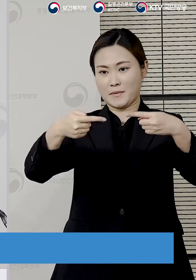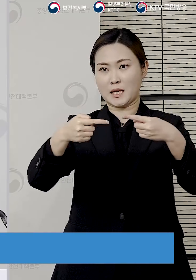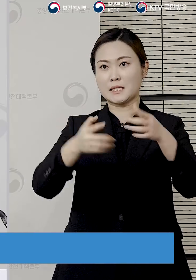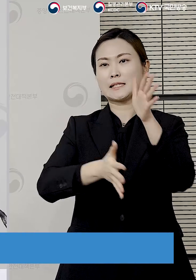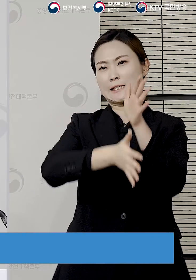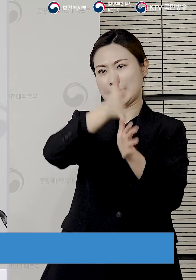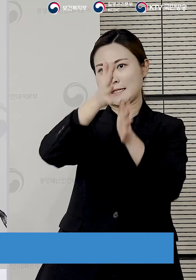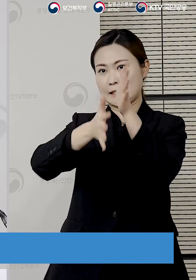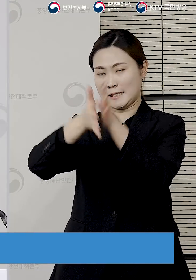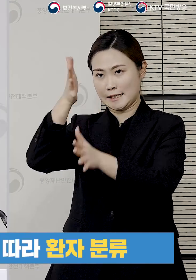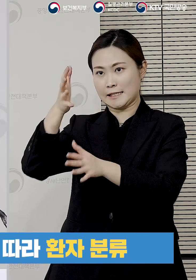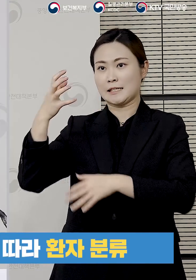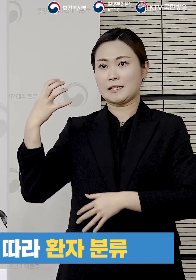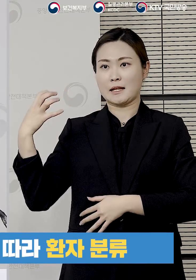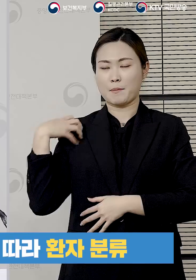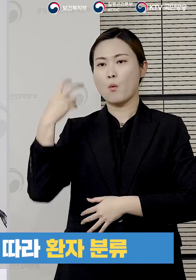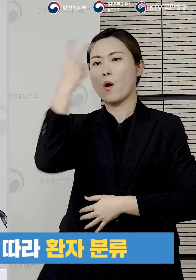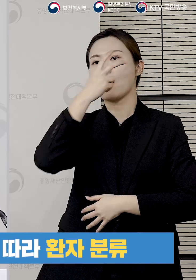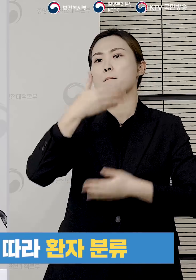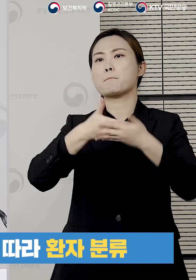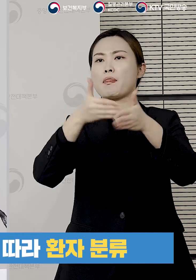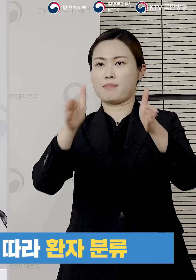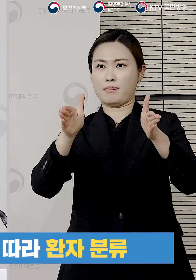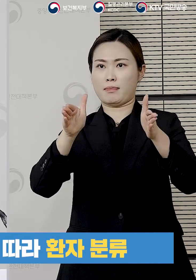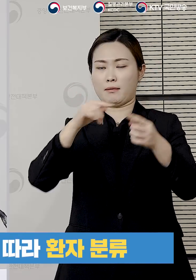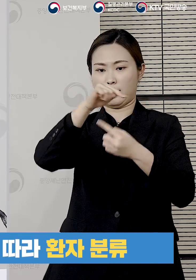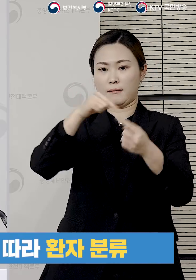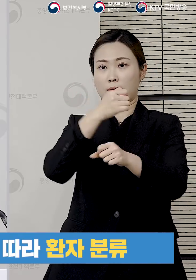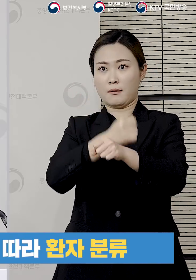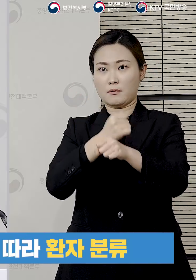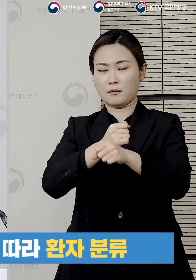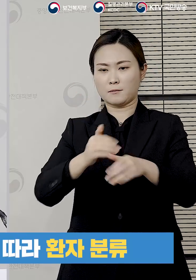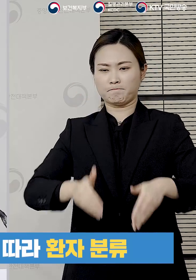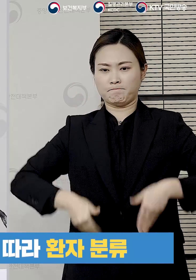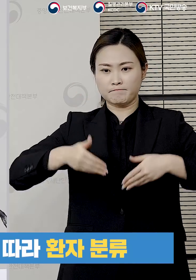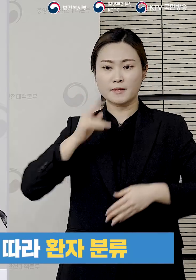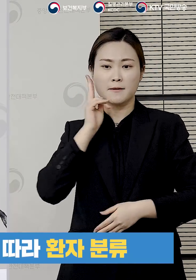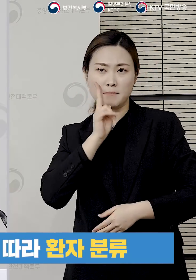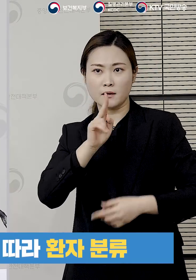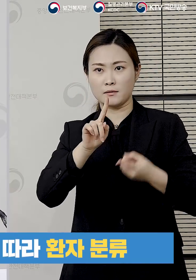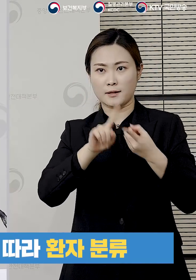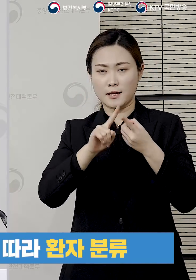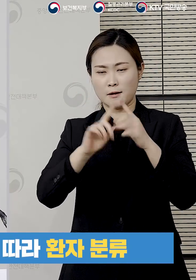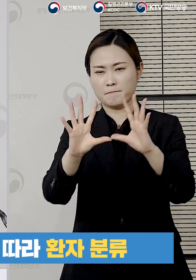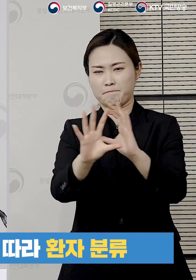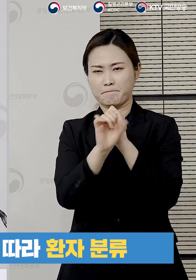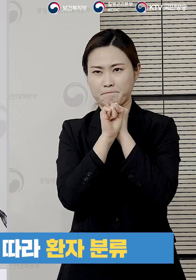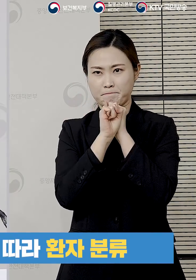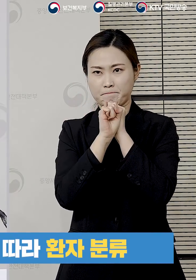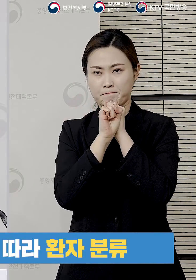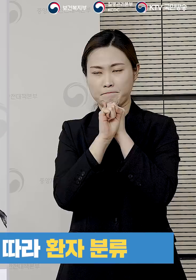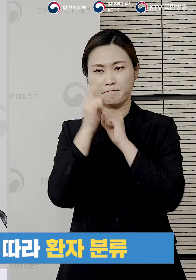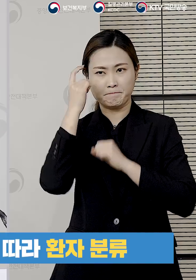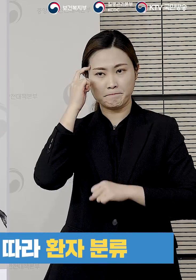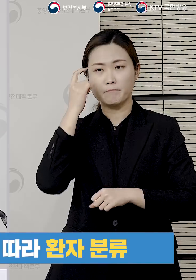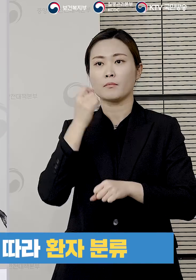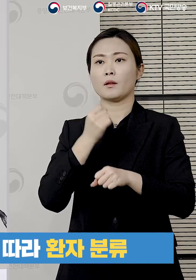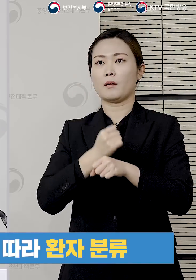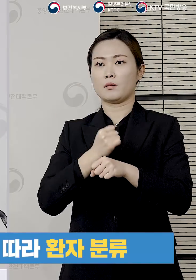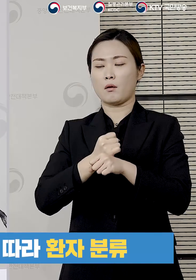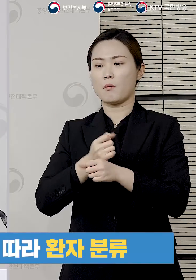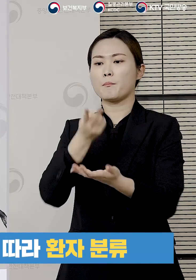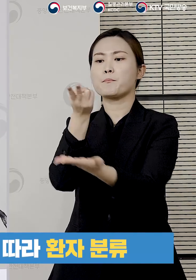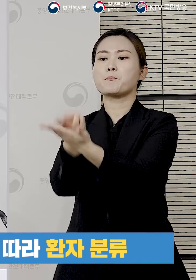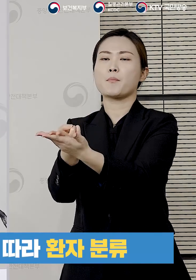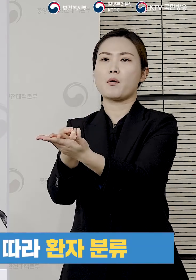의사가 참여하는 시도별 환자 관리반을 가동하여 환자의 중증도를